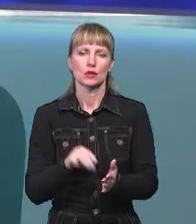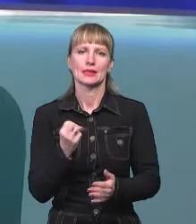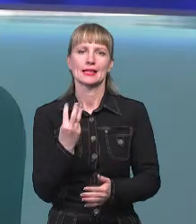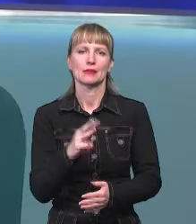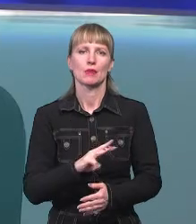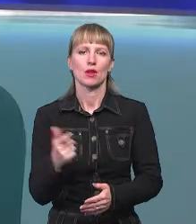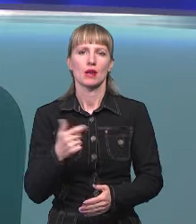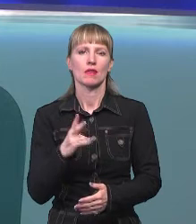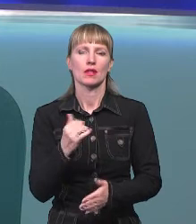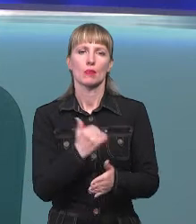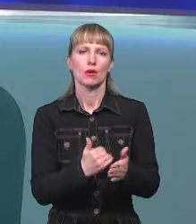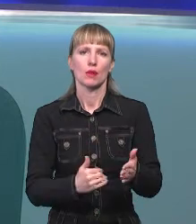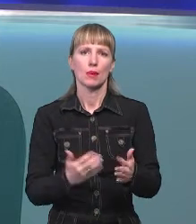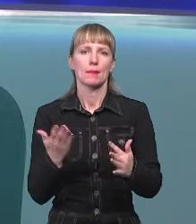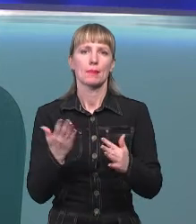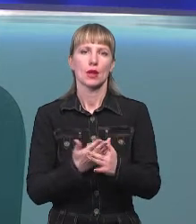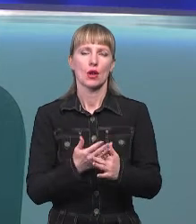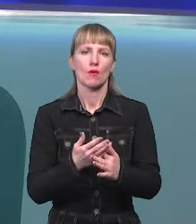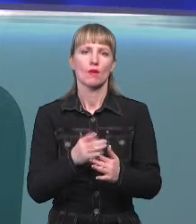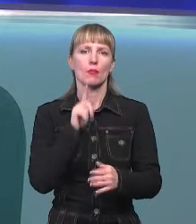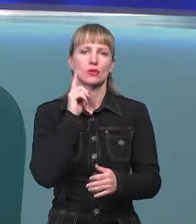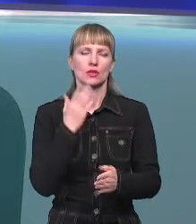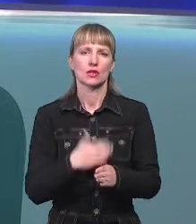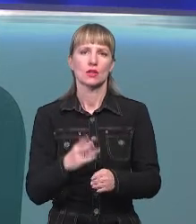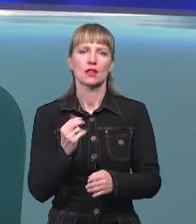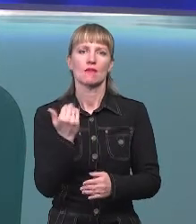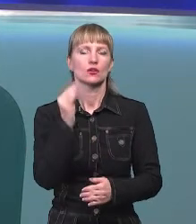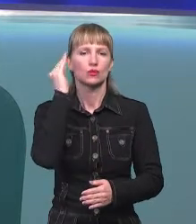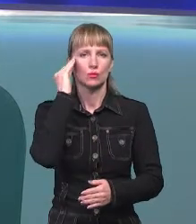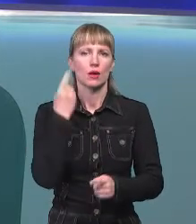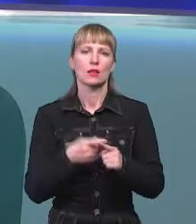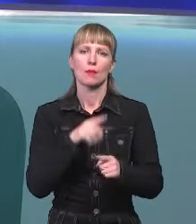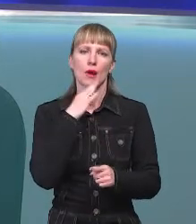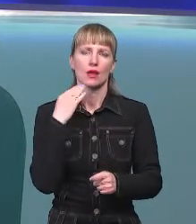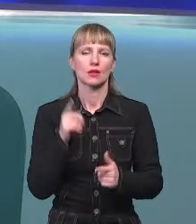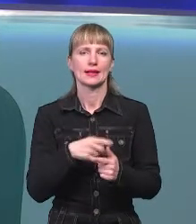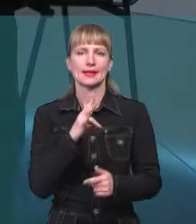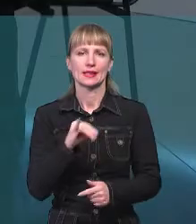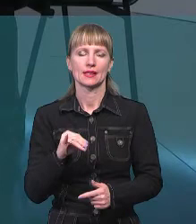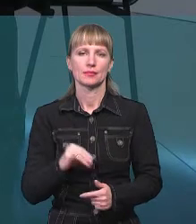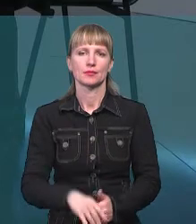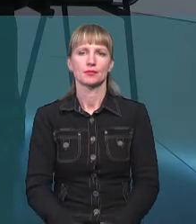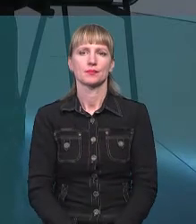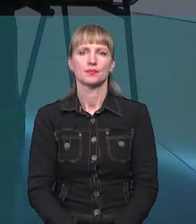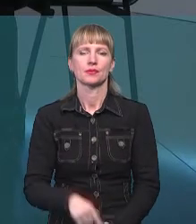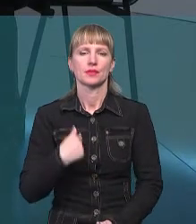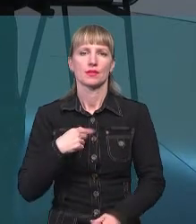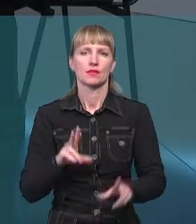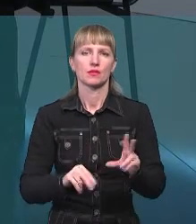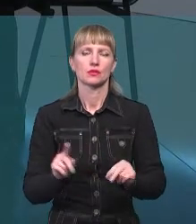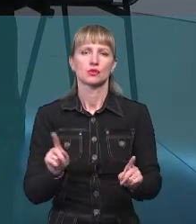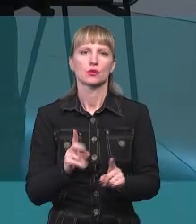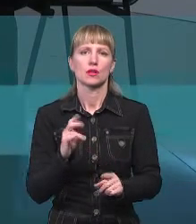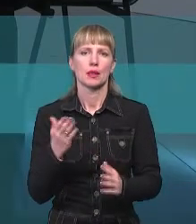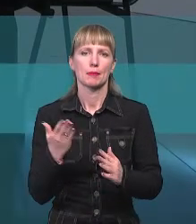13 мільйонів гривень на програму «Пільгове молодіжне кредитування». На вашу думку, це багато чи ні? Вважаю, що